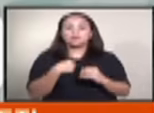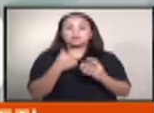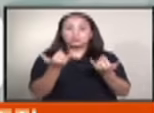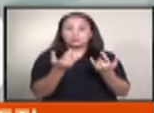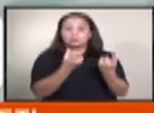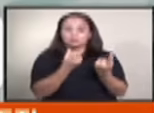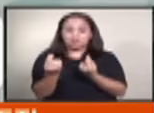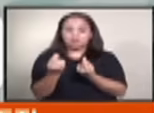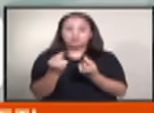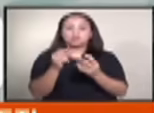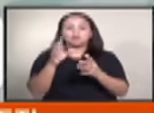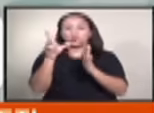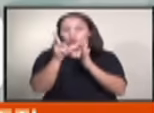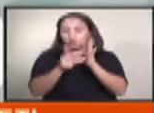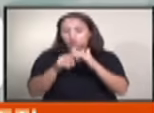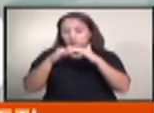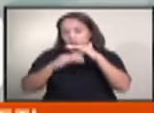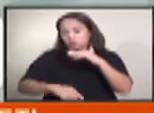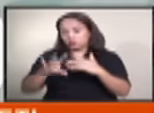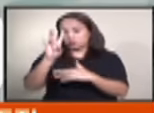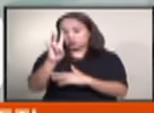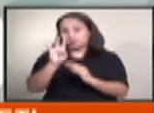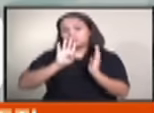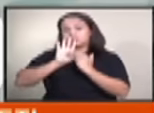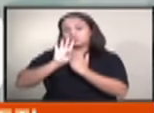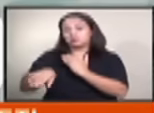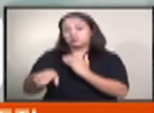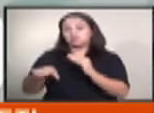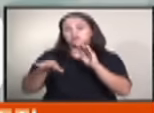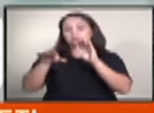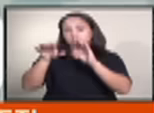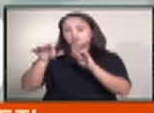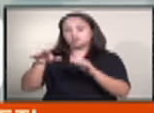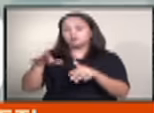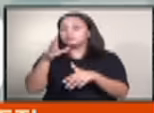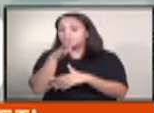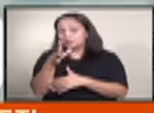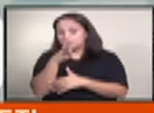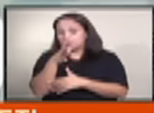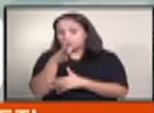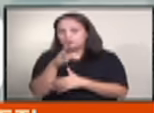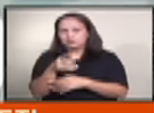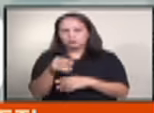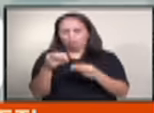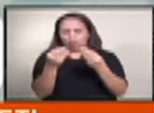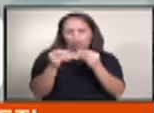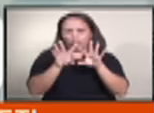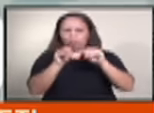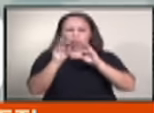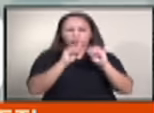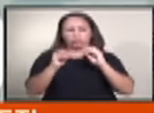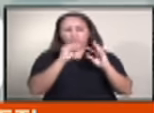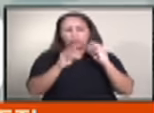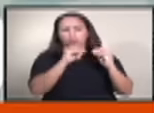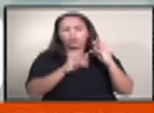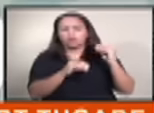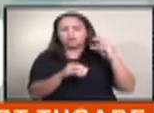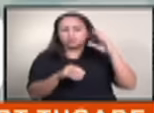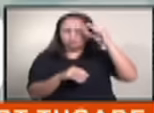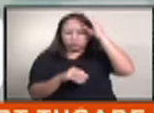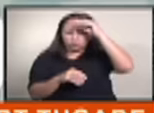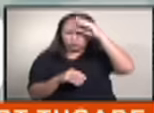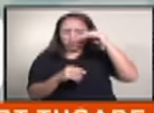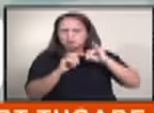na po natin yung batas na below 7 years old, mapupunta sa nanay. Ang dami pang cheche-bureche itong si Eric. Eh. Maganda na nga pakiusap ng kanyang dating living